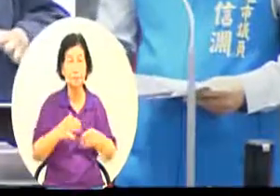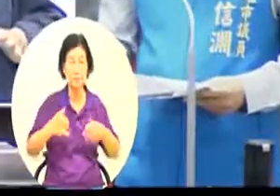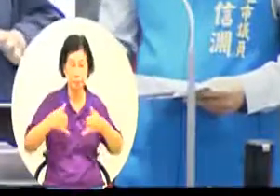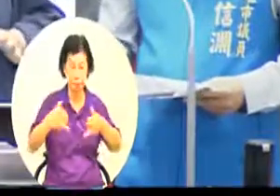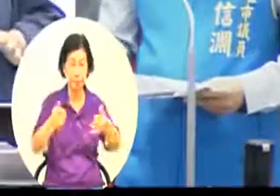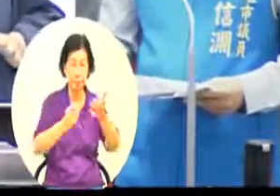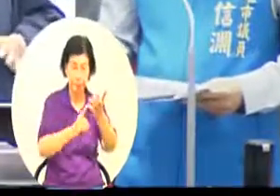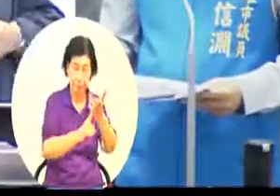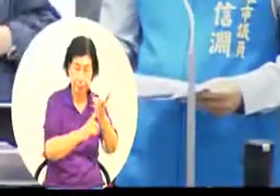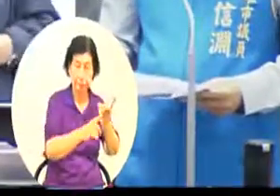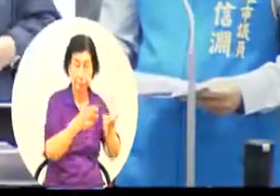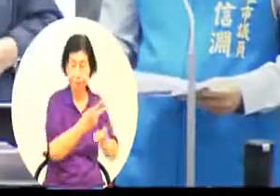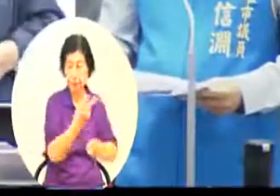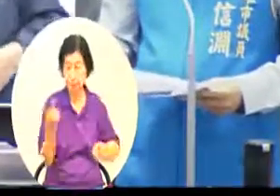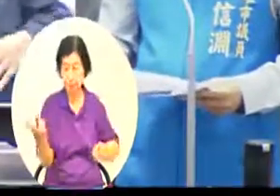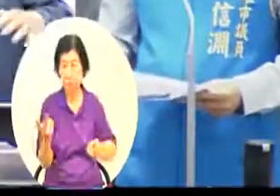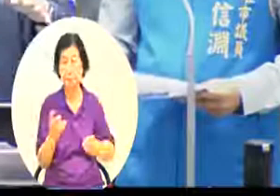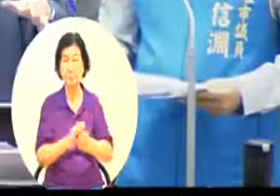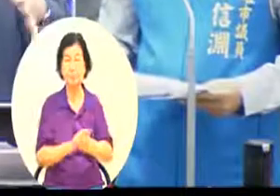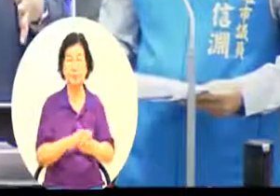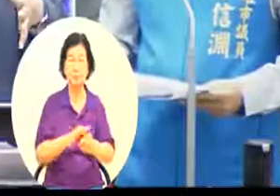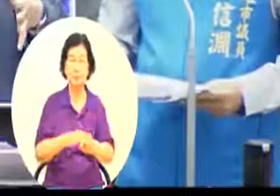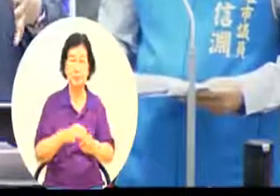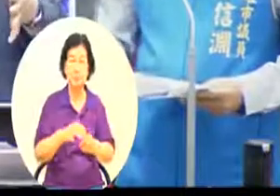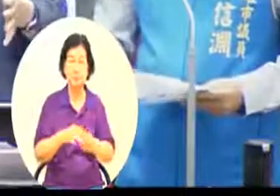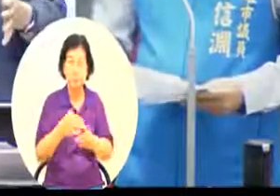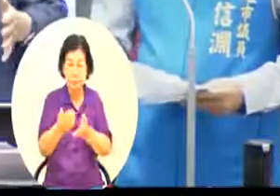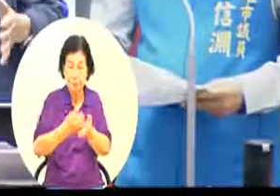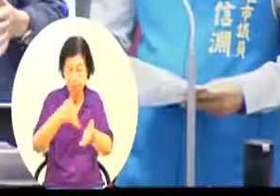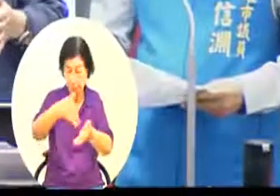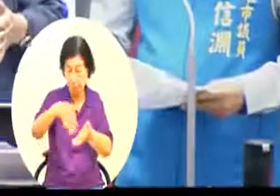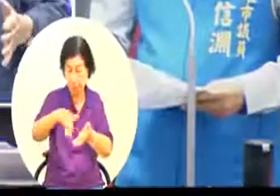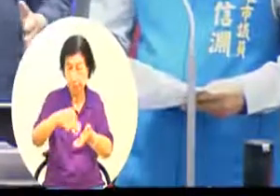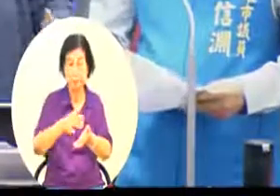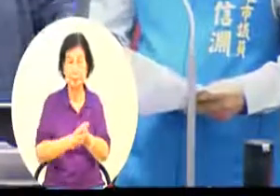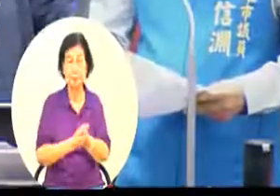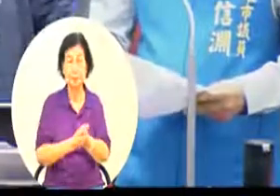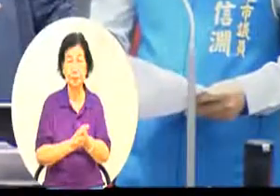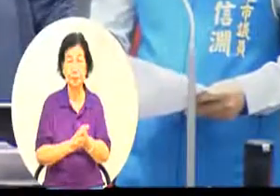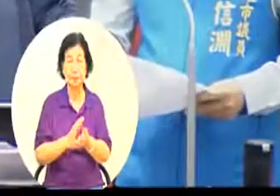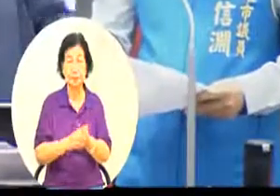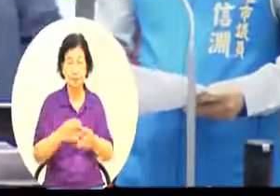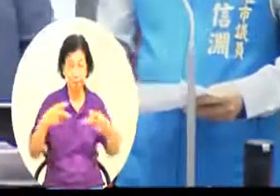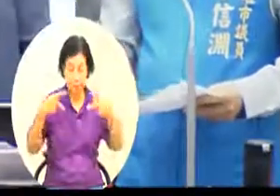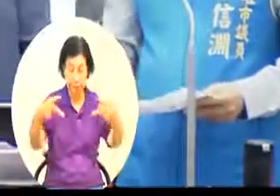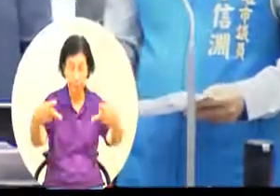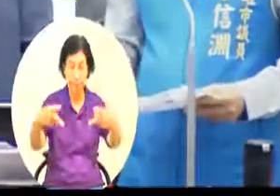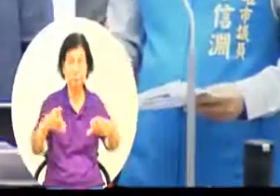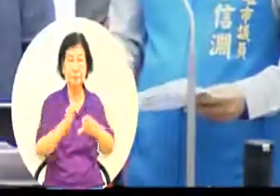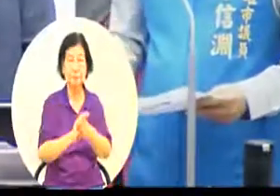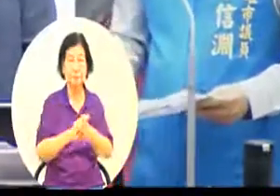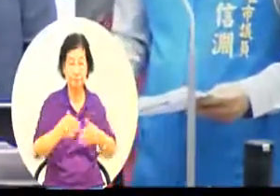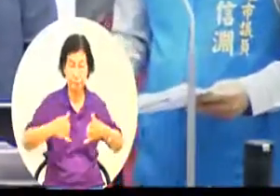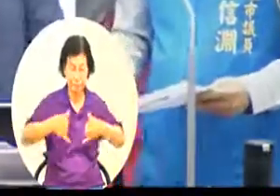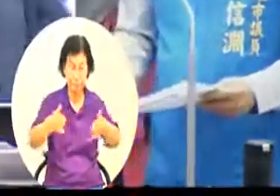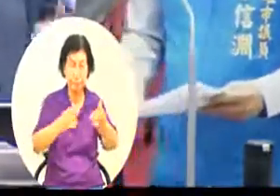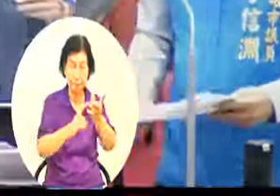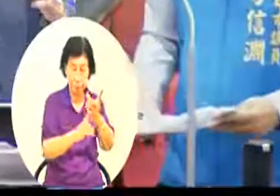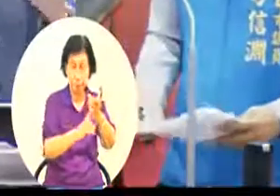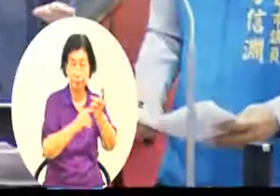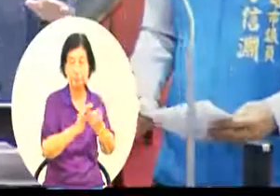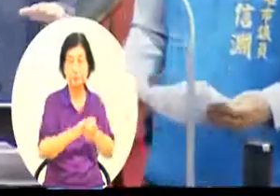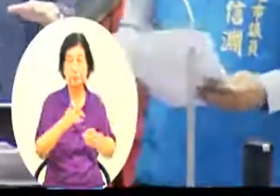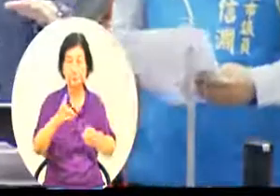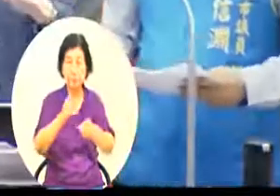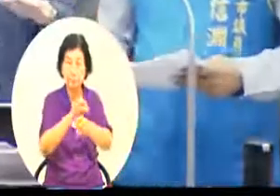伫顶番年会当通过，就是迄个罗定捷运延伸到罗定的科学园区，吼，都